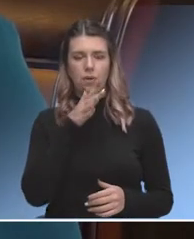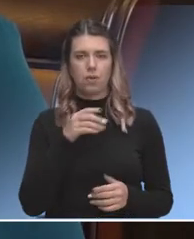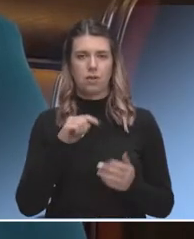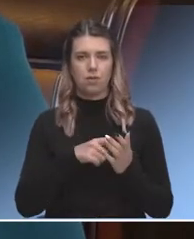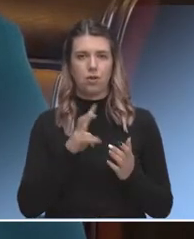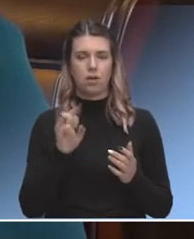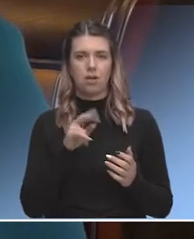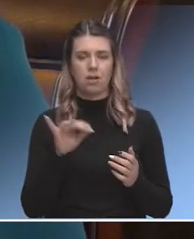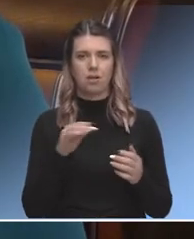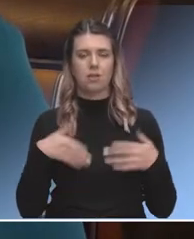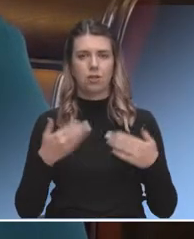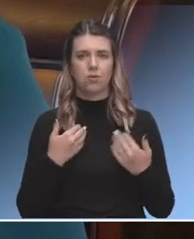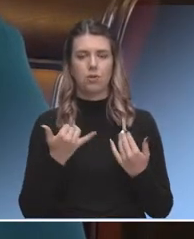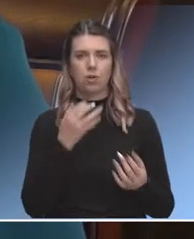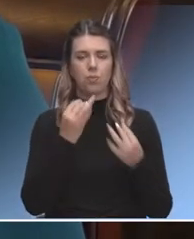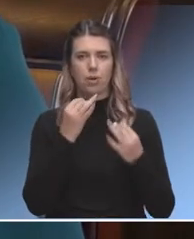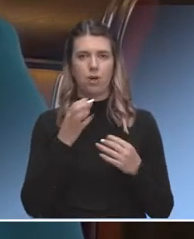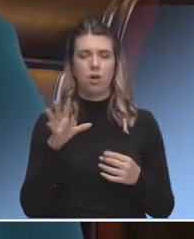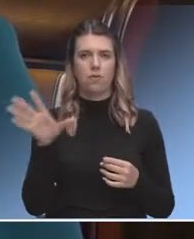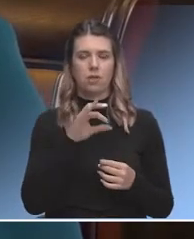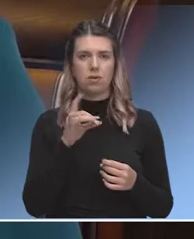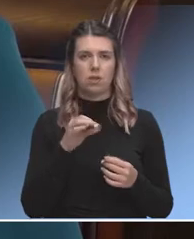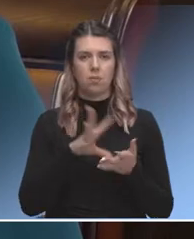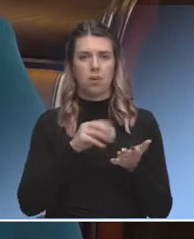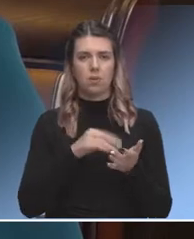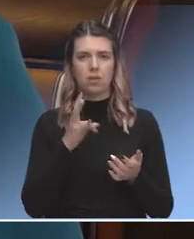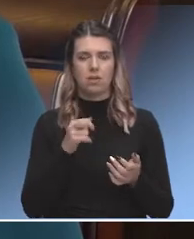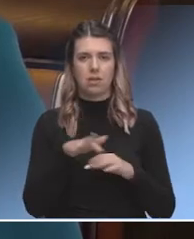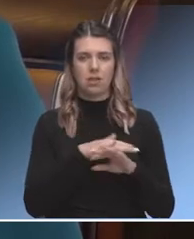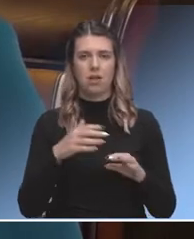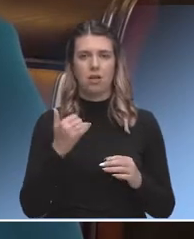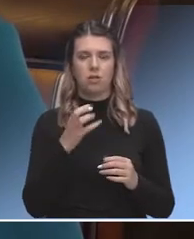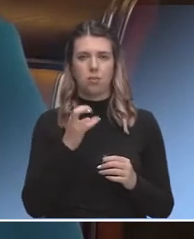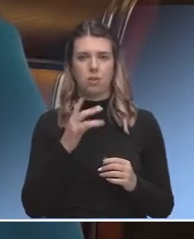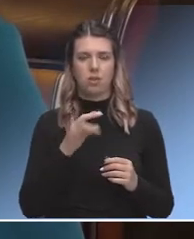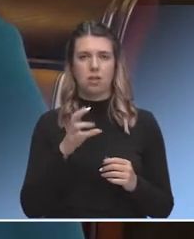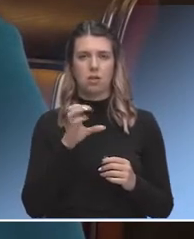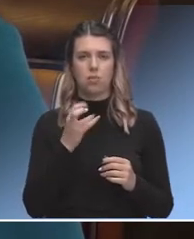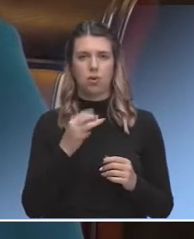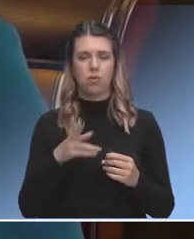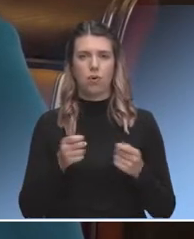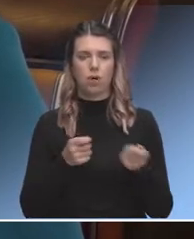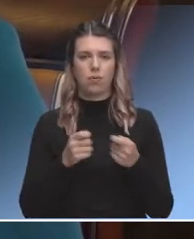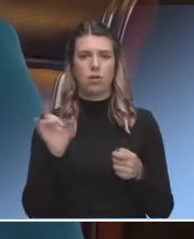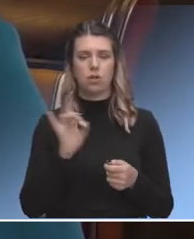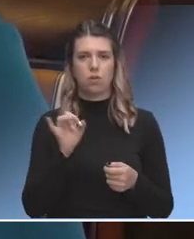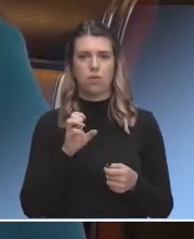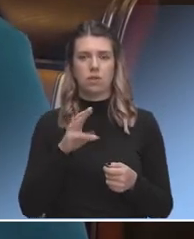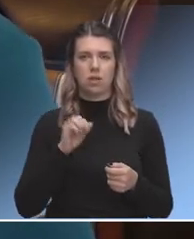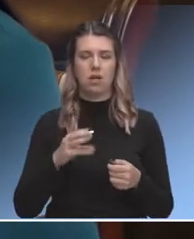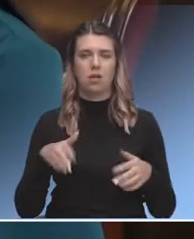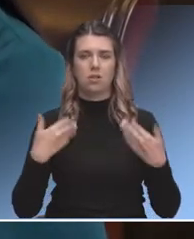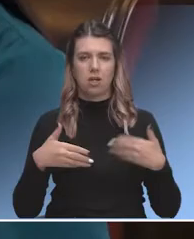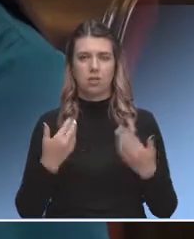Пришло время расставить точки над «и». Здравствуйте! Сегодня поговорим о всероссийской переписи населения и мой собеседник Марина Самойлова, руководитель